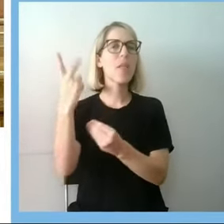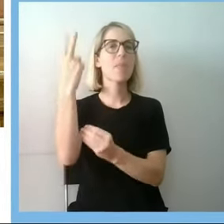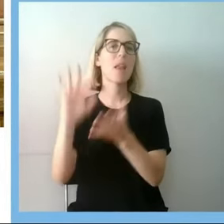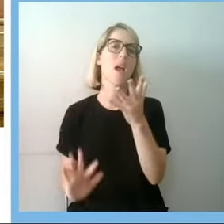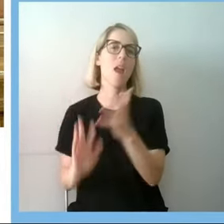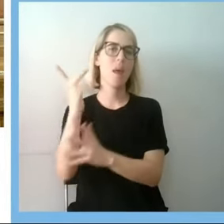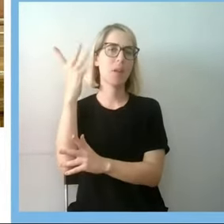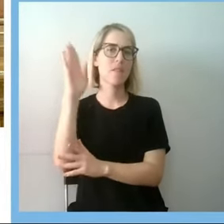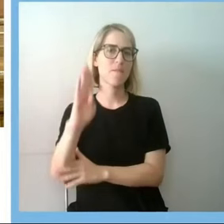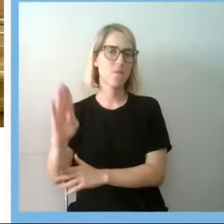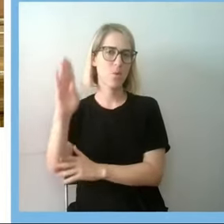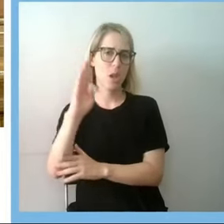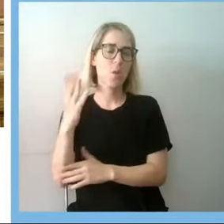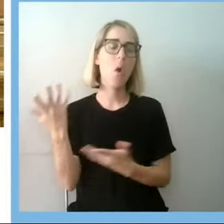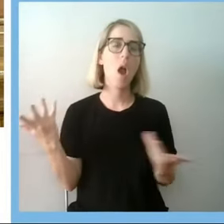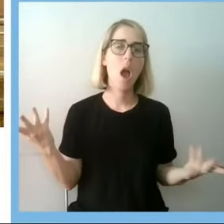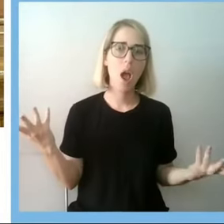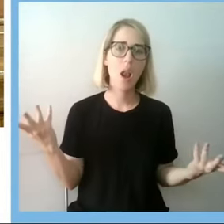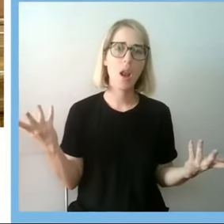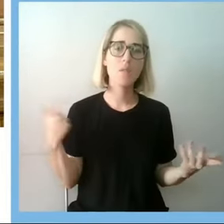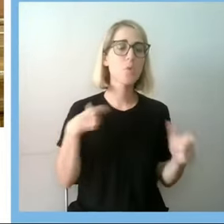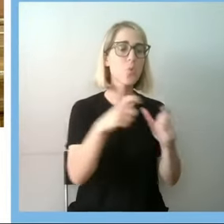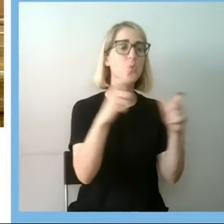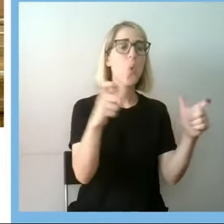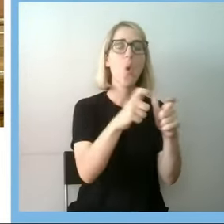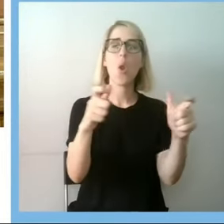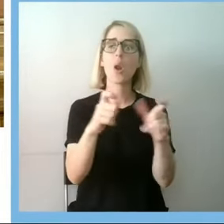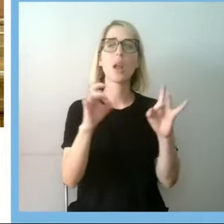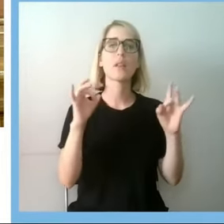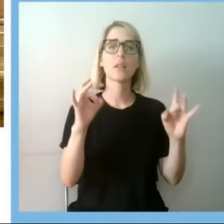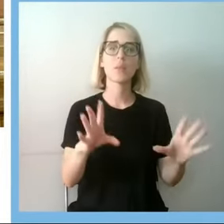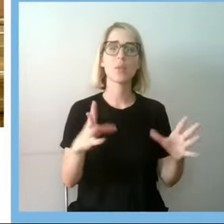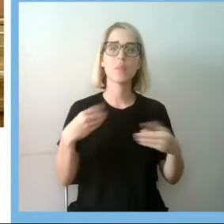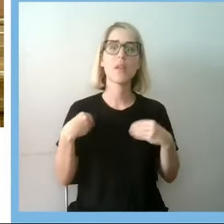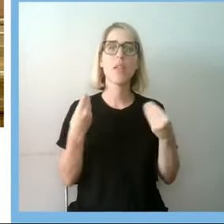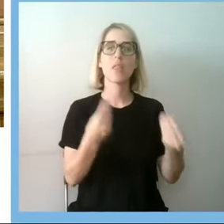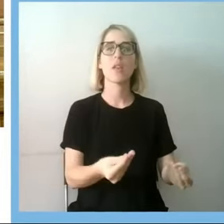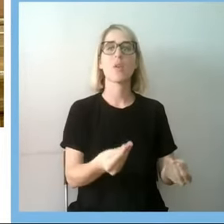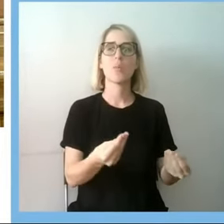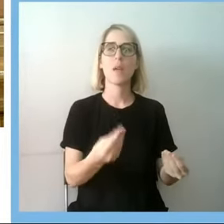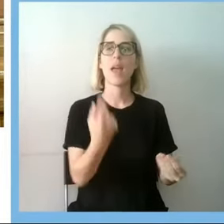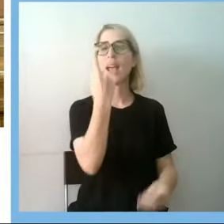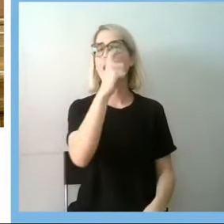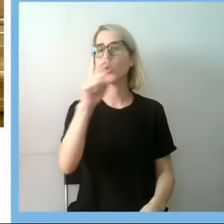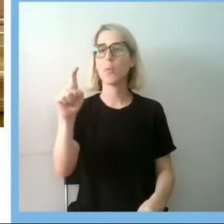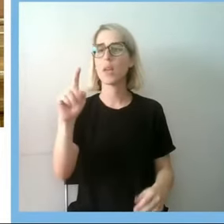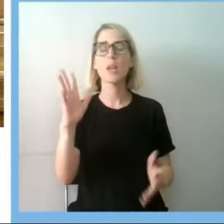έχουν πρόβλημα, λέει, τα σχολικά συγκροτήματα στην Ελλάδα και διαθέτει 250 εκατομμύρια.